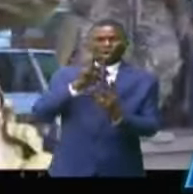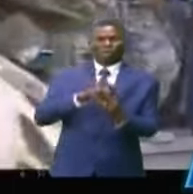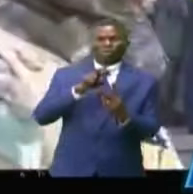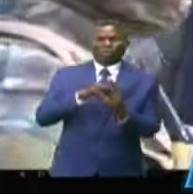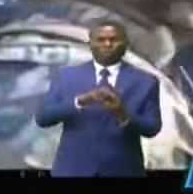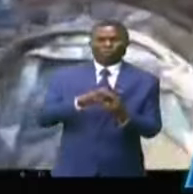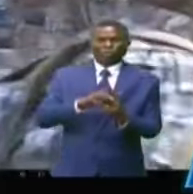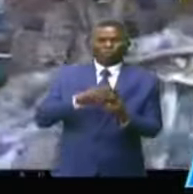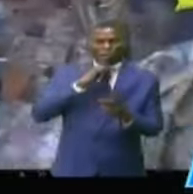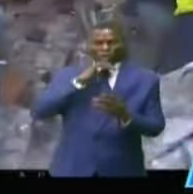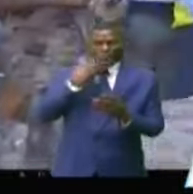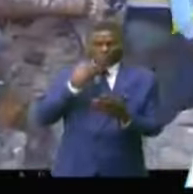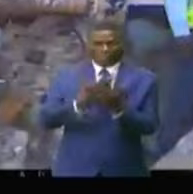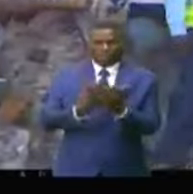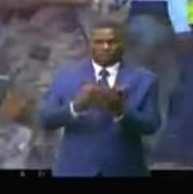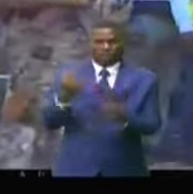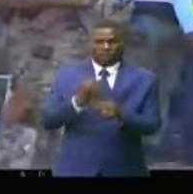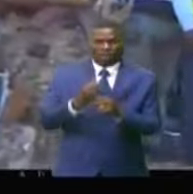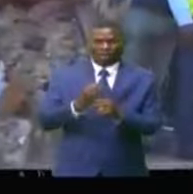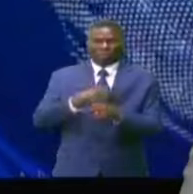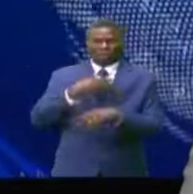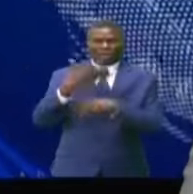du bon climat des affaires.